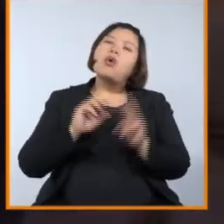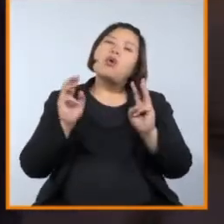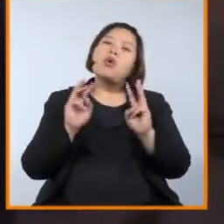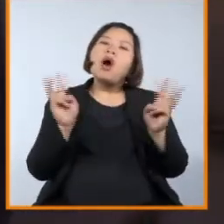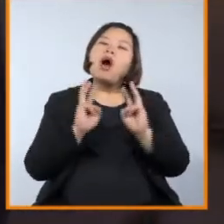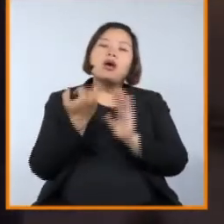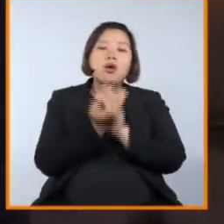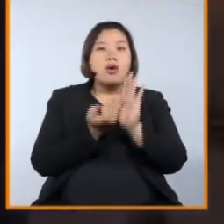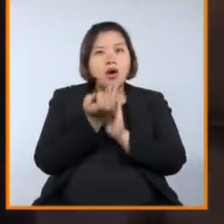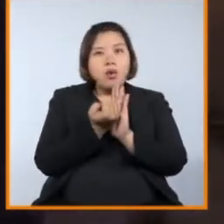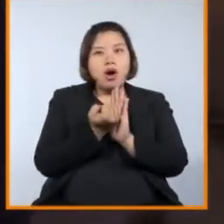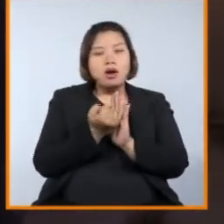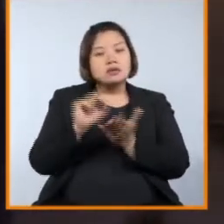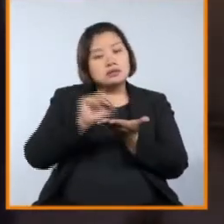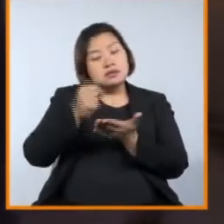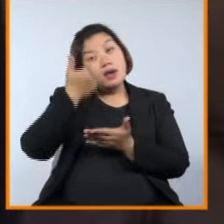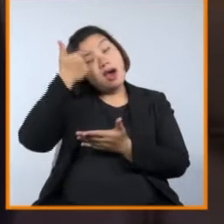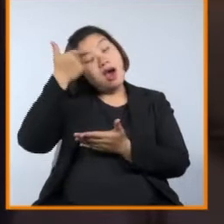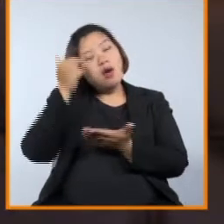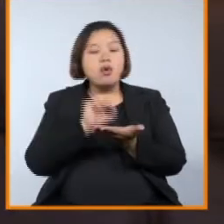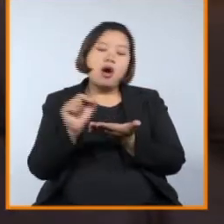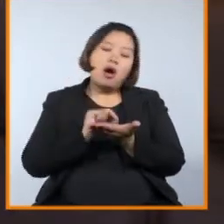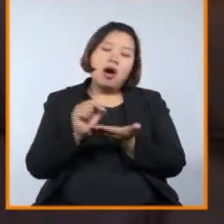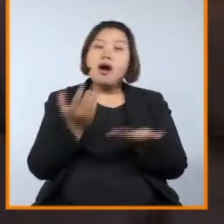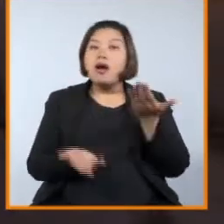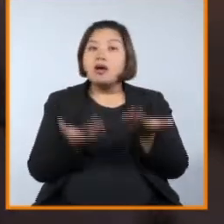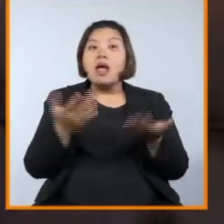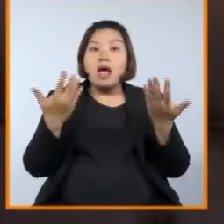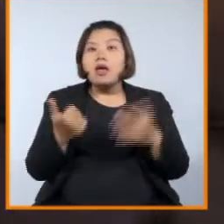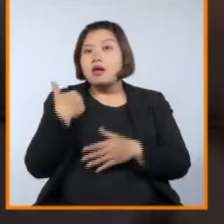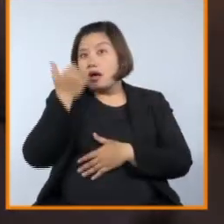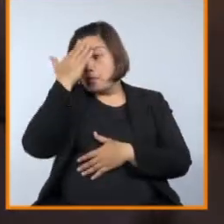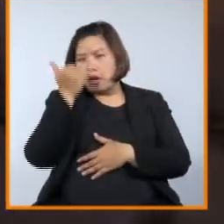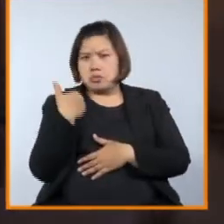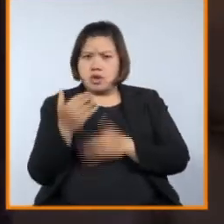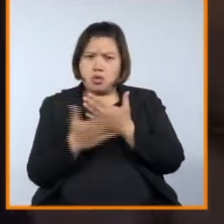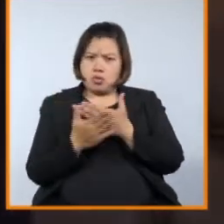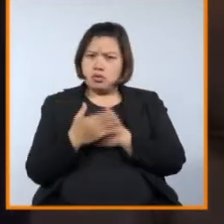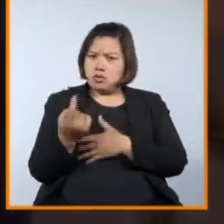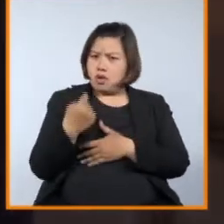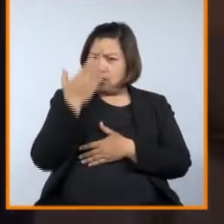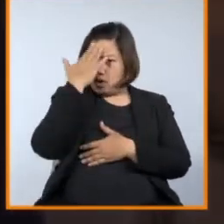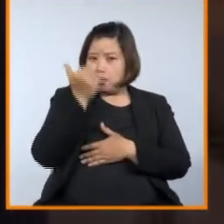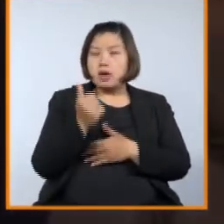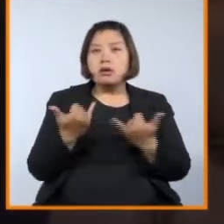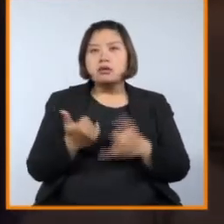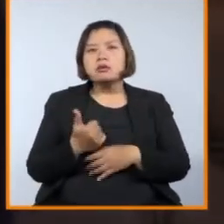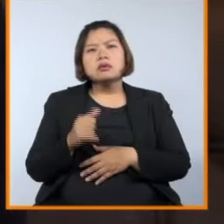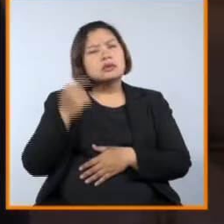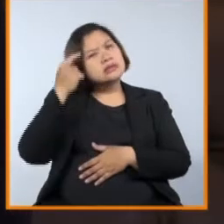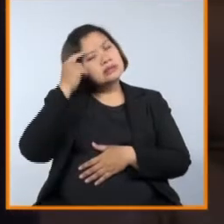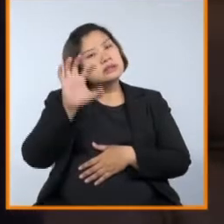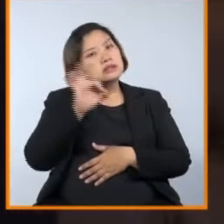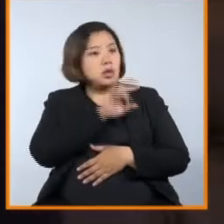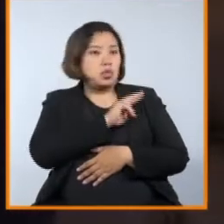าดจีบดินสอขึ้นมาวาดบนกระดาษอะไรก็แล้วแต่เสร็จแล้วค่ะก็มีคนทักบอกว่าเอ๊ะเนี่ยทำไมเราไม่ใช้พรสวรร